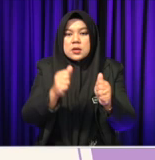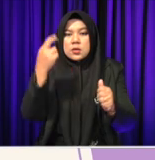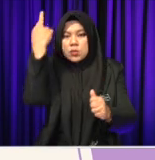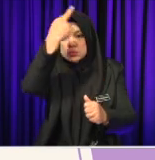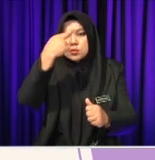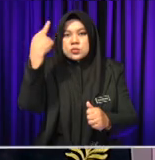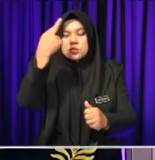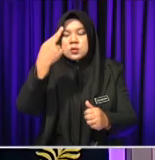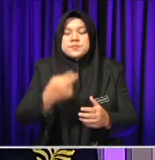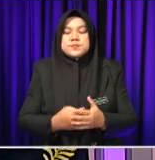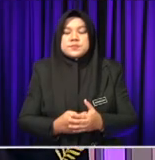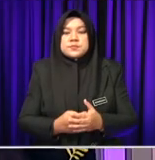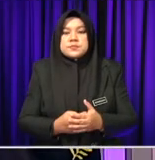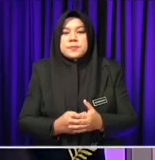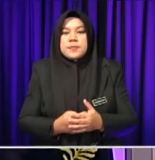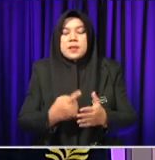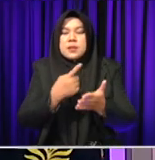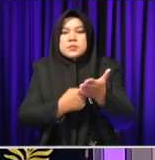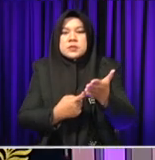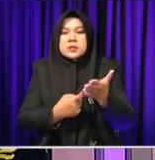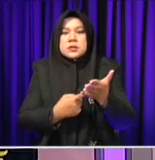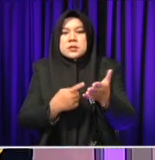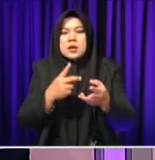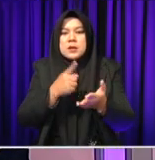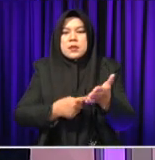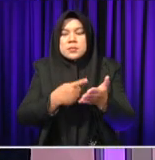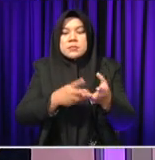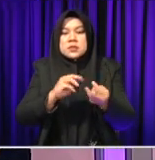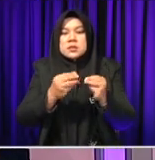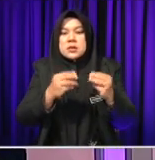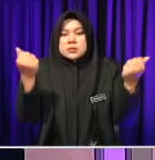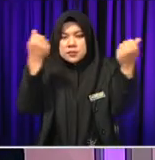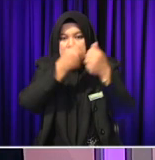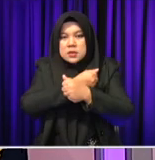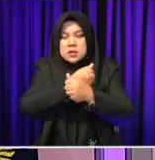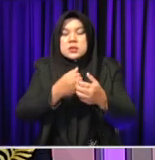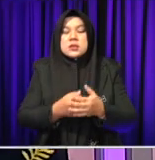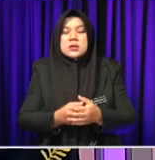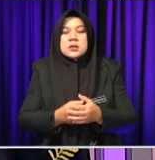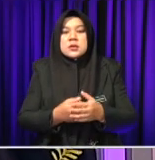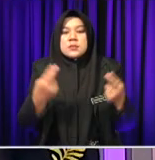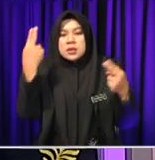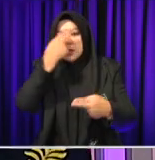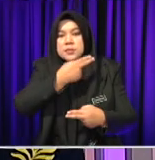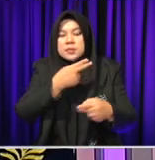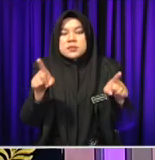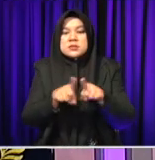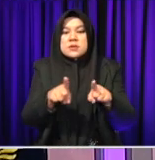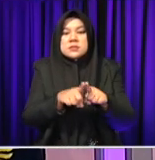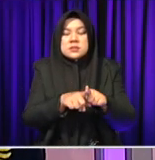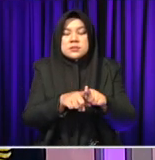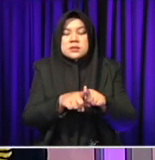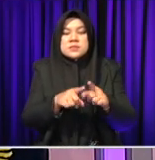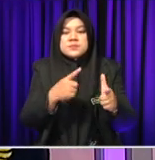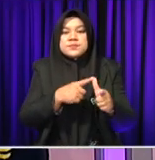Mekah ke Madinah apa saja rintangan mereka berdua ini Saina Abu Bakar juga Rasulullah menghadapinya bersama kemudian